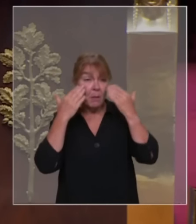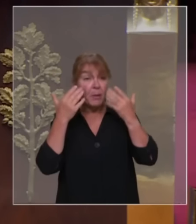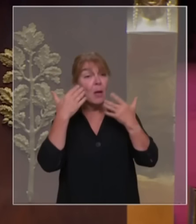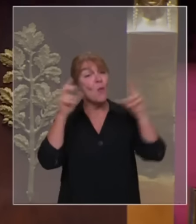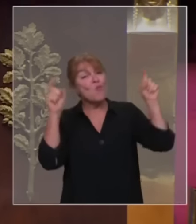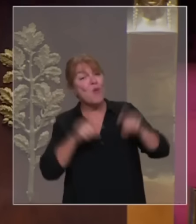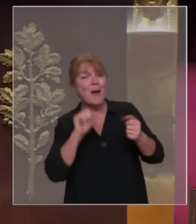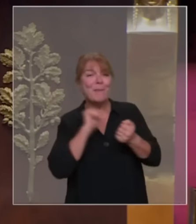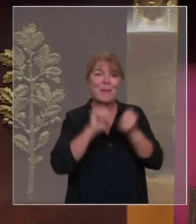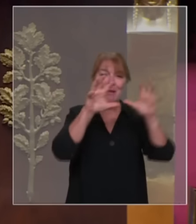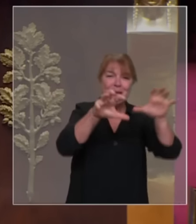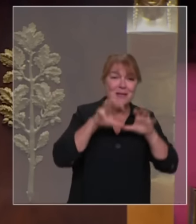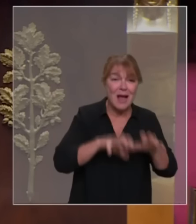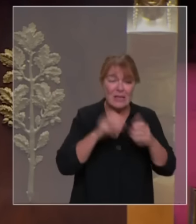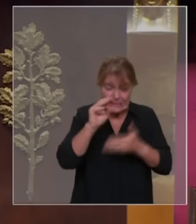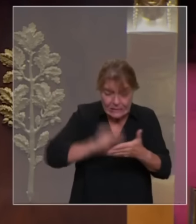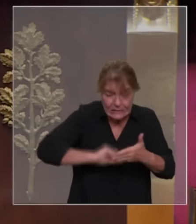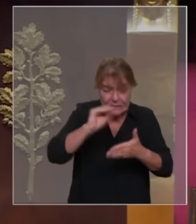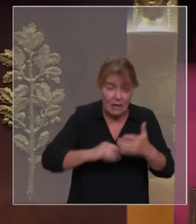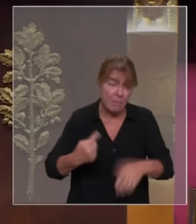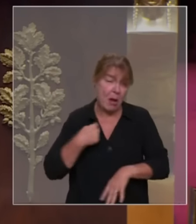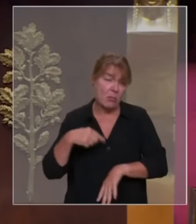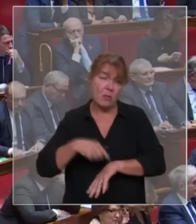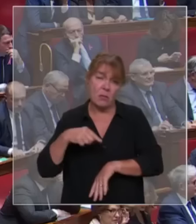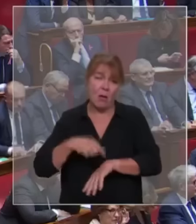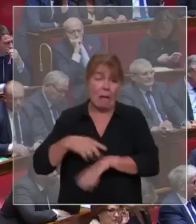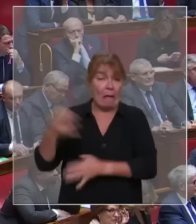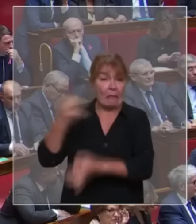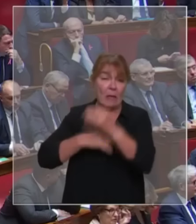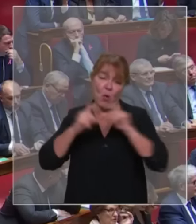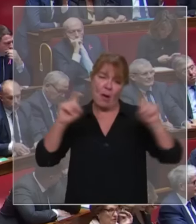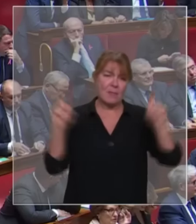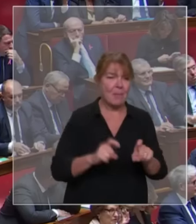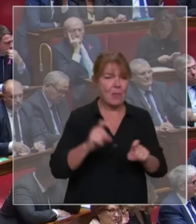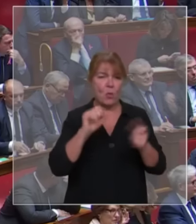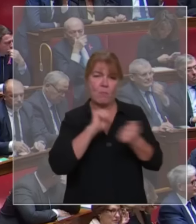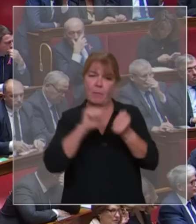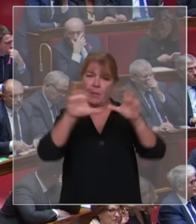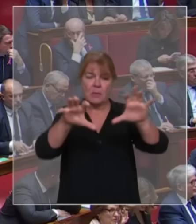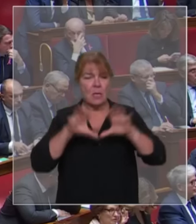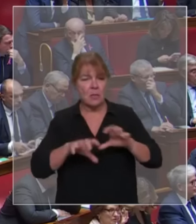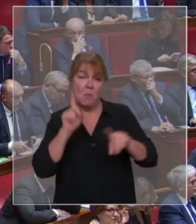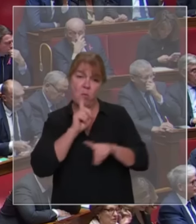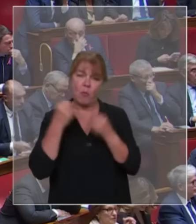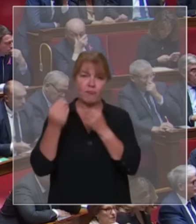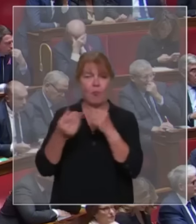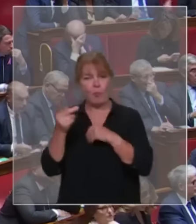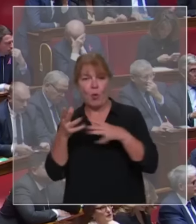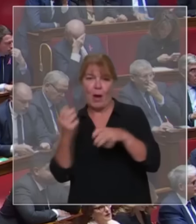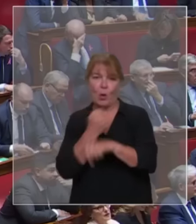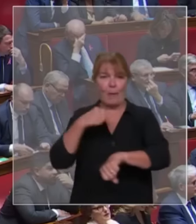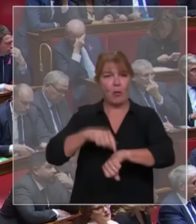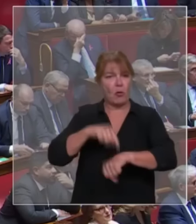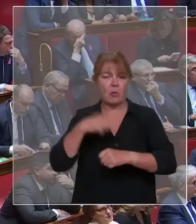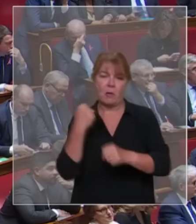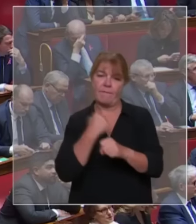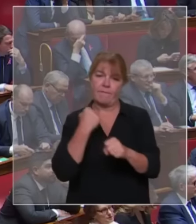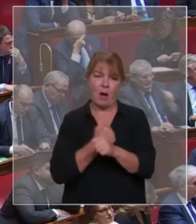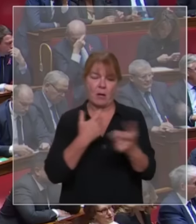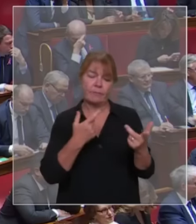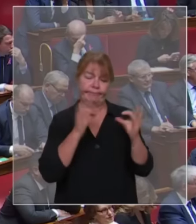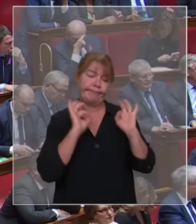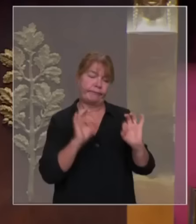15% le temps qu'ils peuvent dédier aux consultations. Nous allons nous attaquer à la simplification et à la suppression de ces